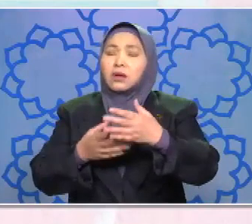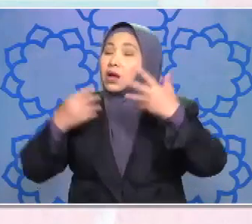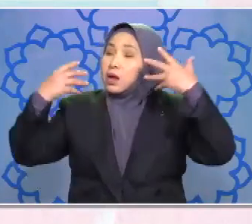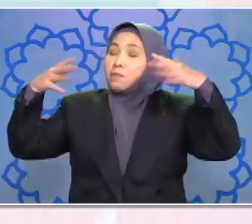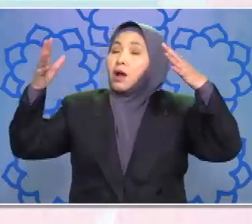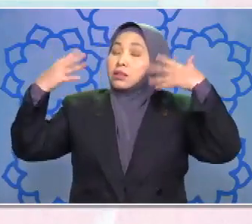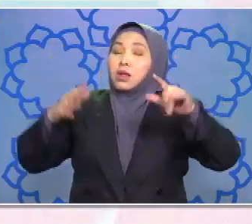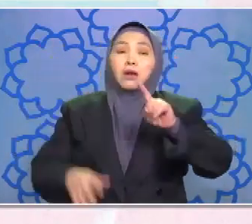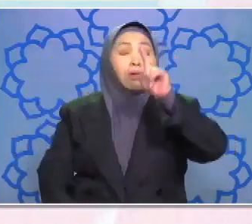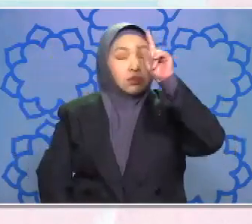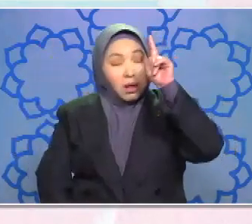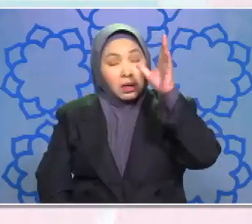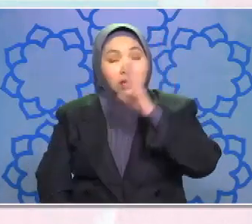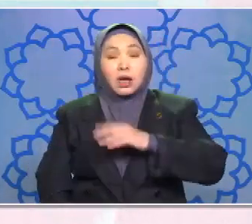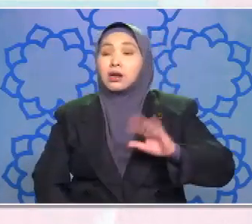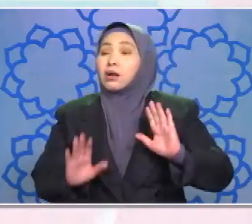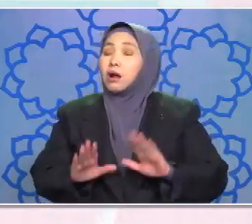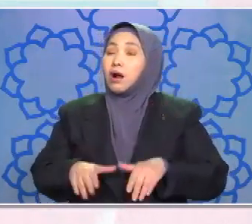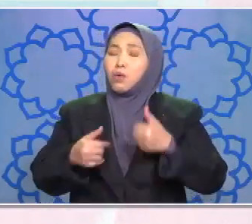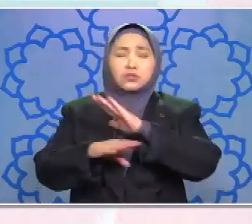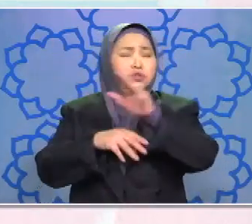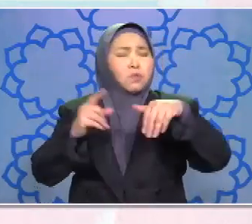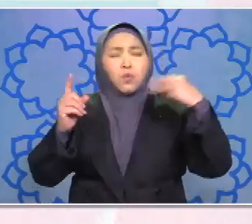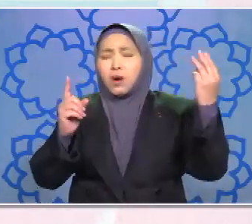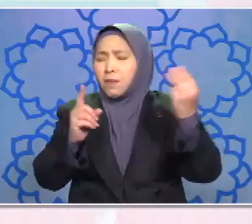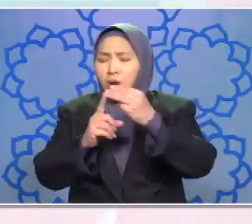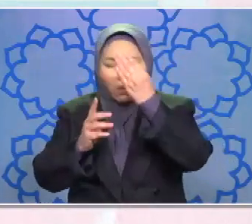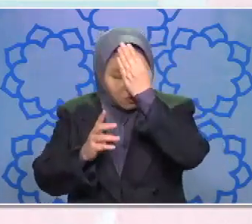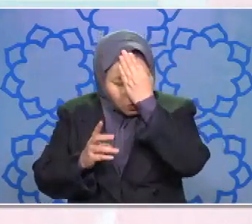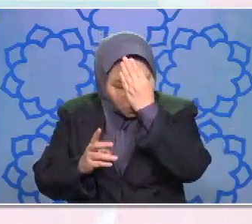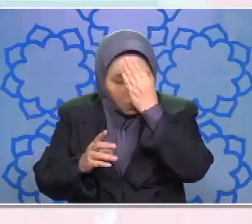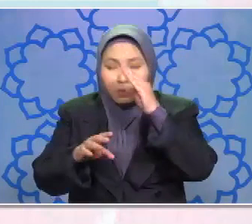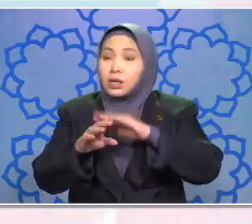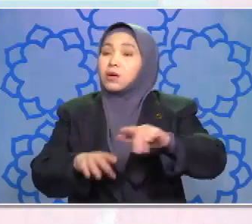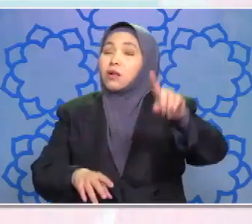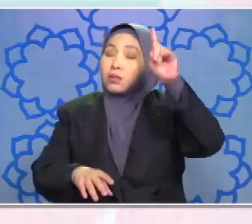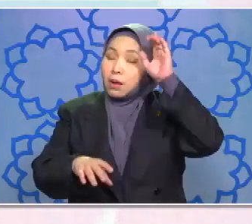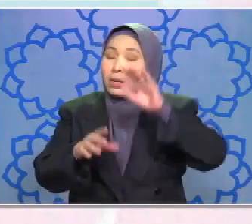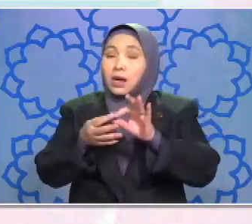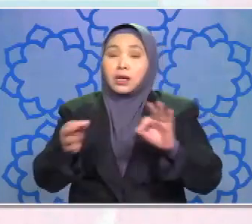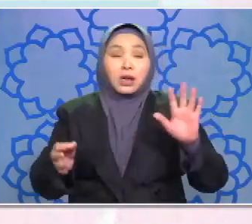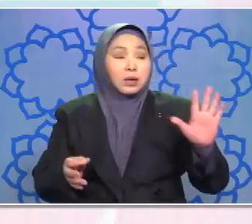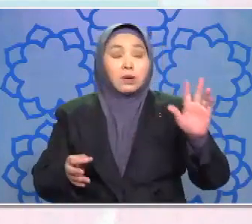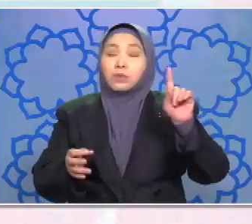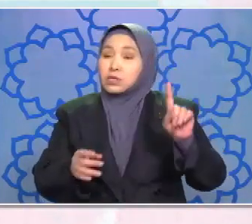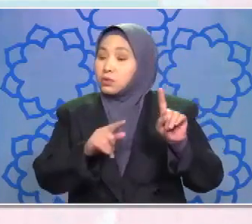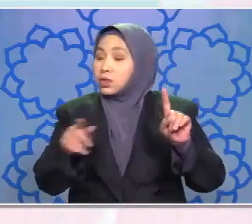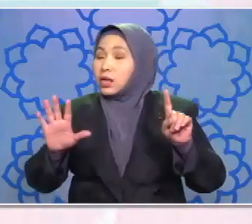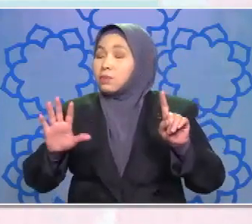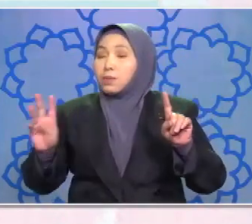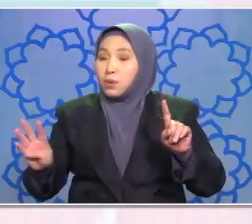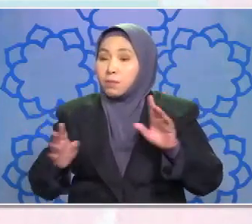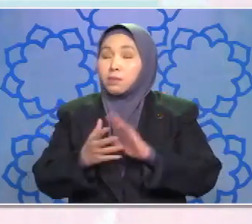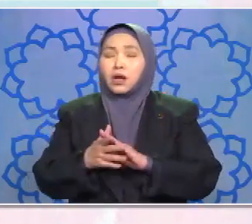Allah dan juga betapa semua makhluk bersujud pada Allah. Pada ayat 51 hingga 54,